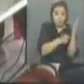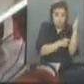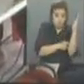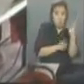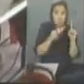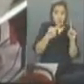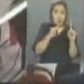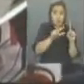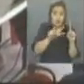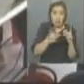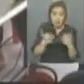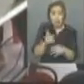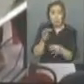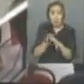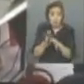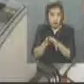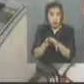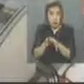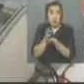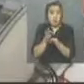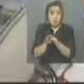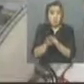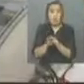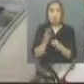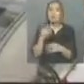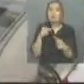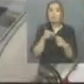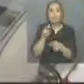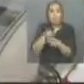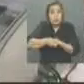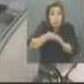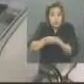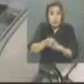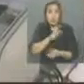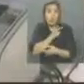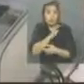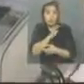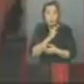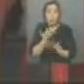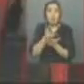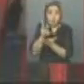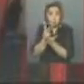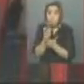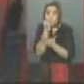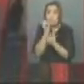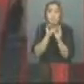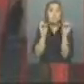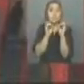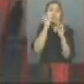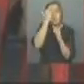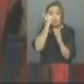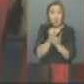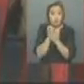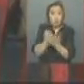นาคารเพื่อการเกษตรและสหกรณ์การเกษตรจะให้กู้เป็นสินเชื่อปลอดดอกเบี้ยเพื่อให้สถาบันเกษตรกรและองค์การสวนย